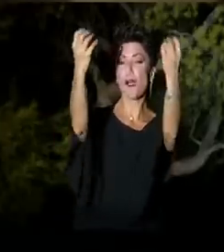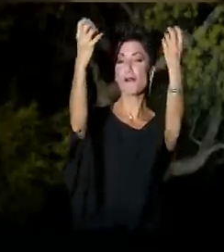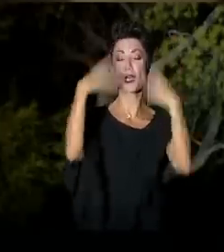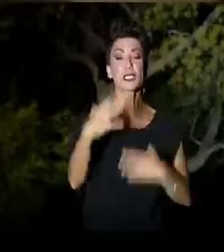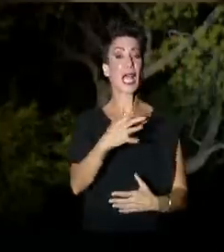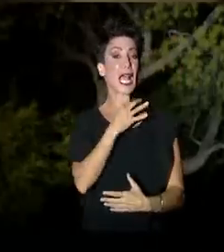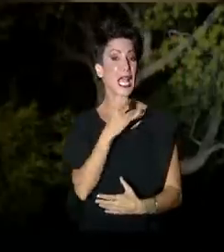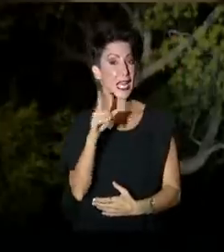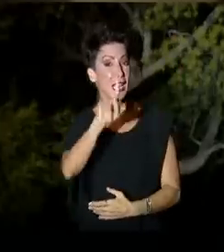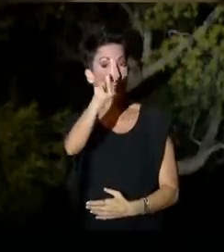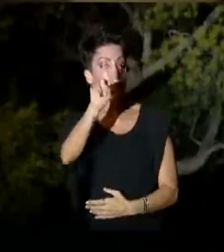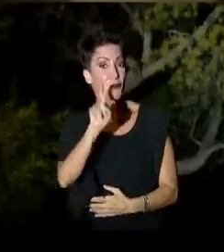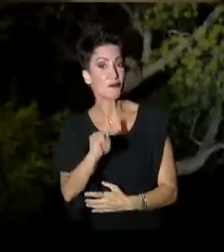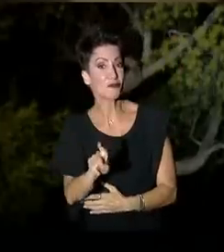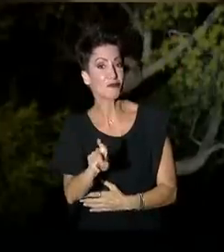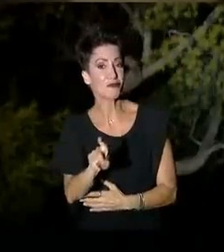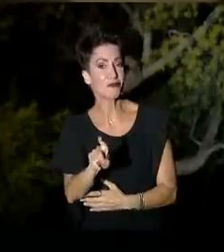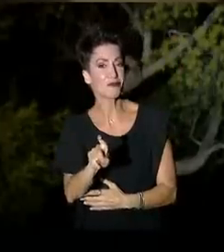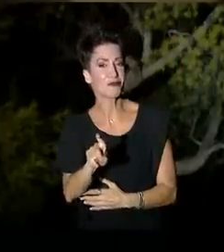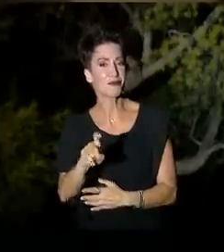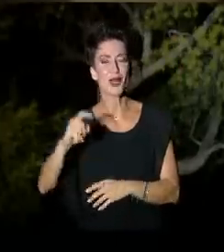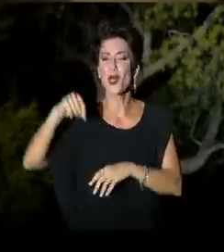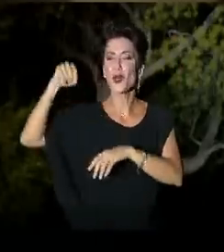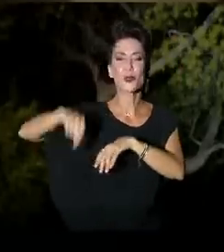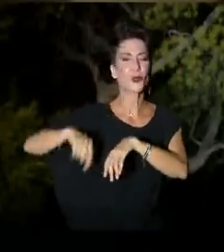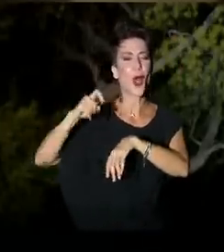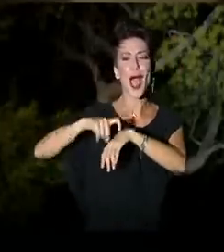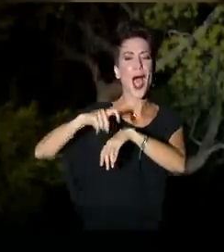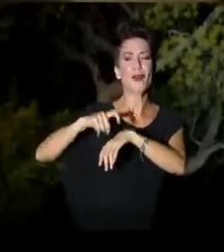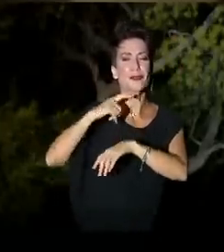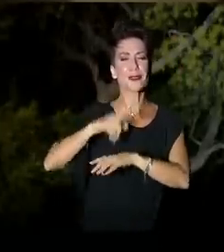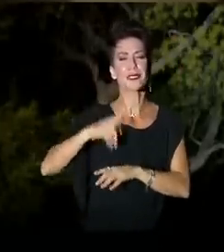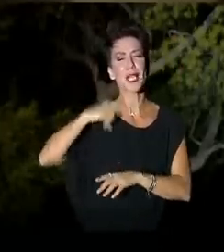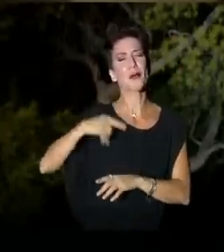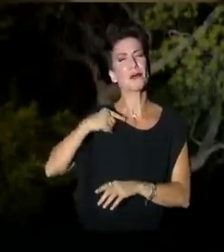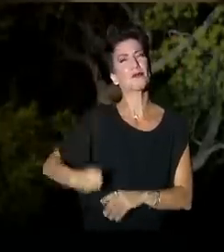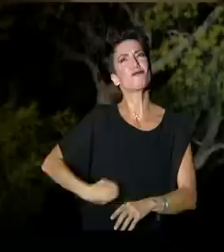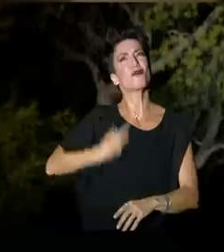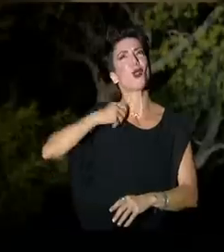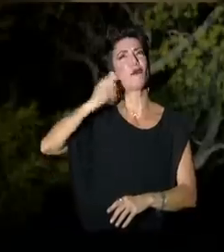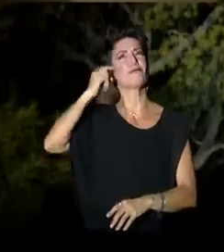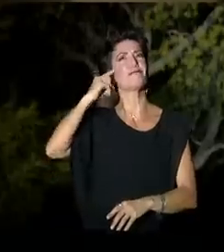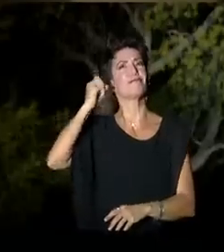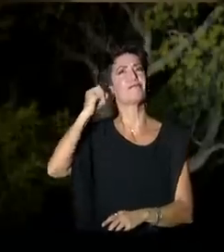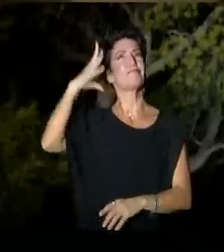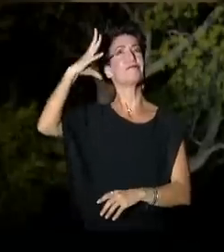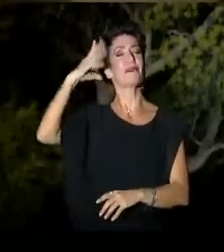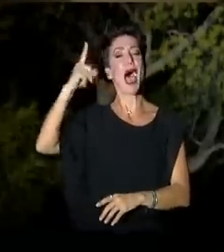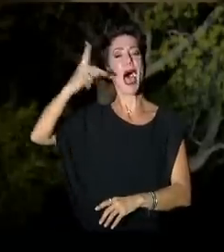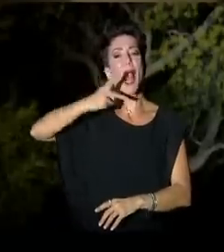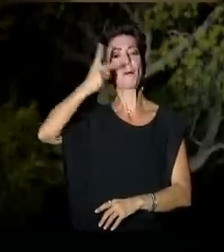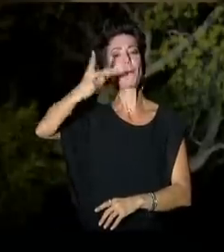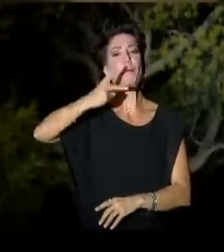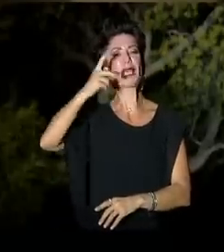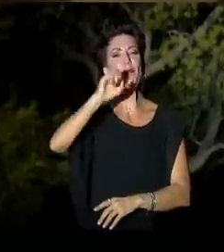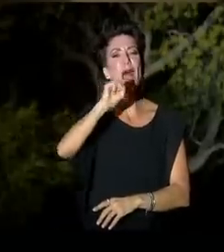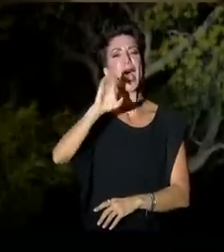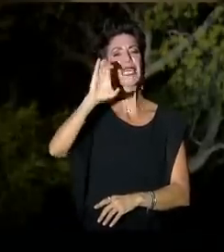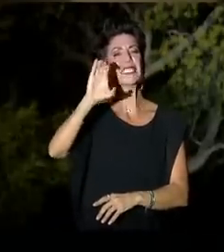Βυθισμένα μέσα στο φως του φεγγαριού, γράφει ο Γιώργος Σεφέρης, τα μάρμαρα έχαναν το βάρος